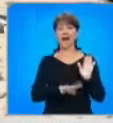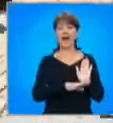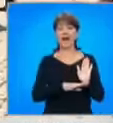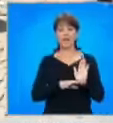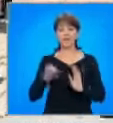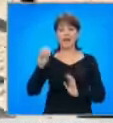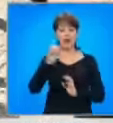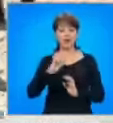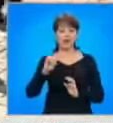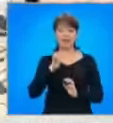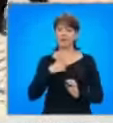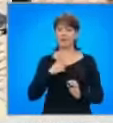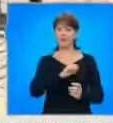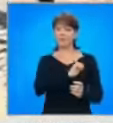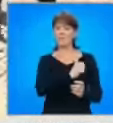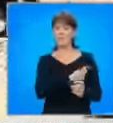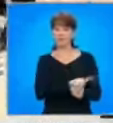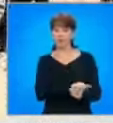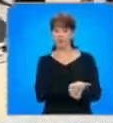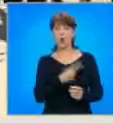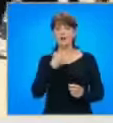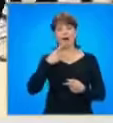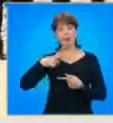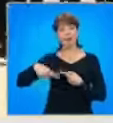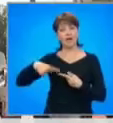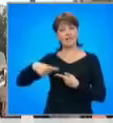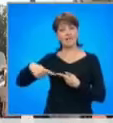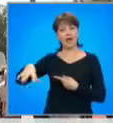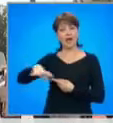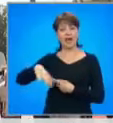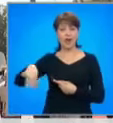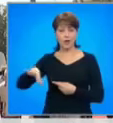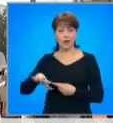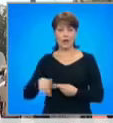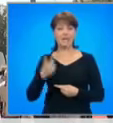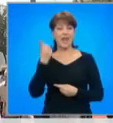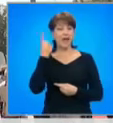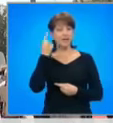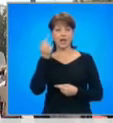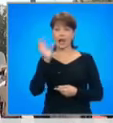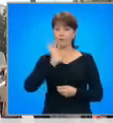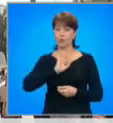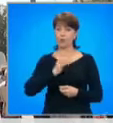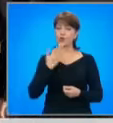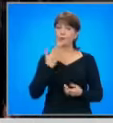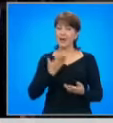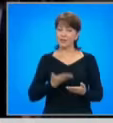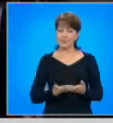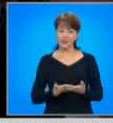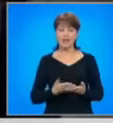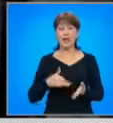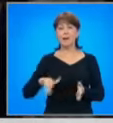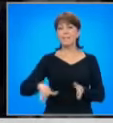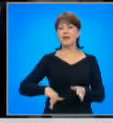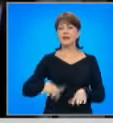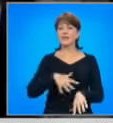Европа и ще е мощен катализатор за развитие на целия регион. Той обяви, че вчера е получил предложение от